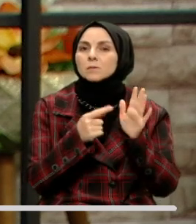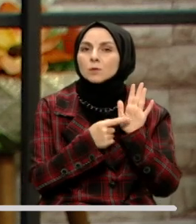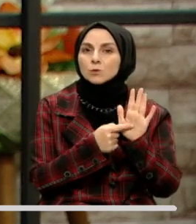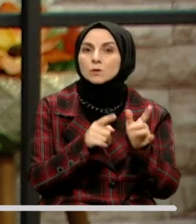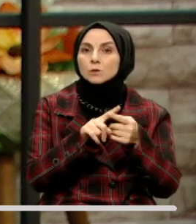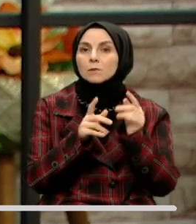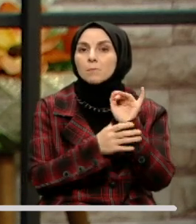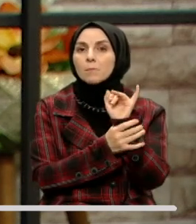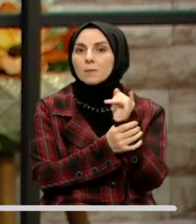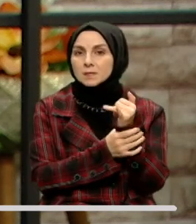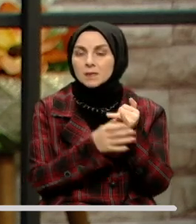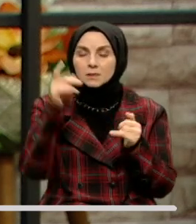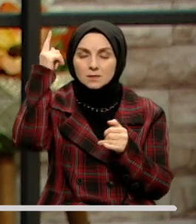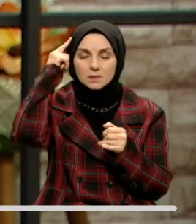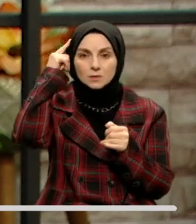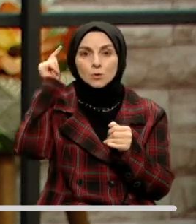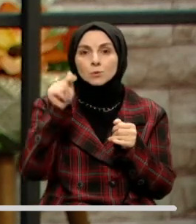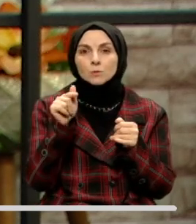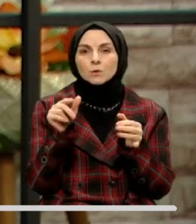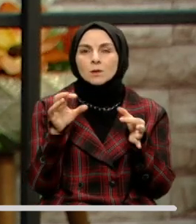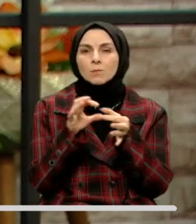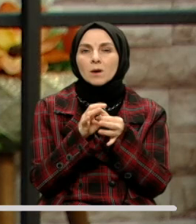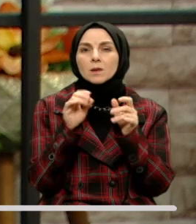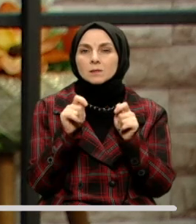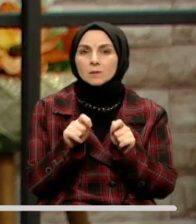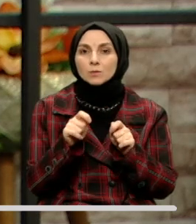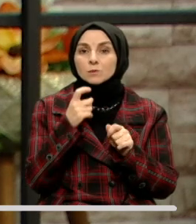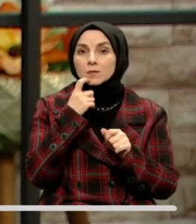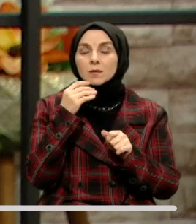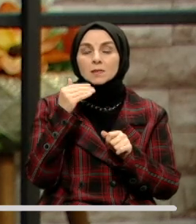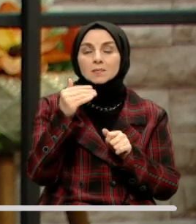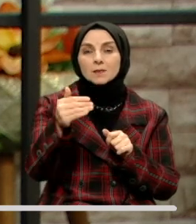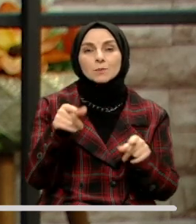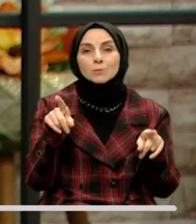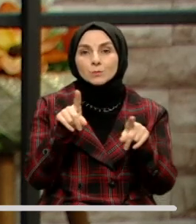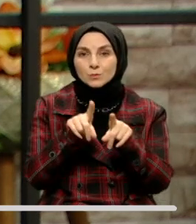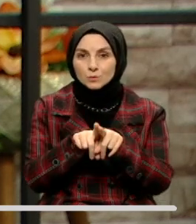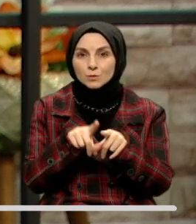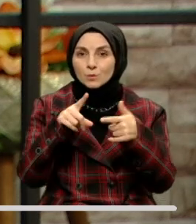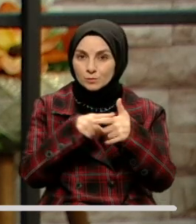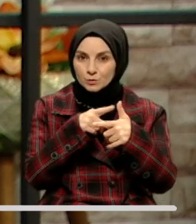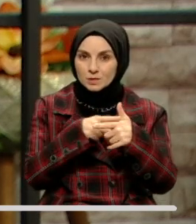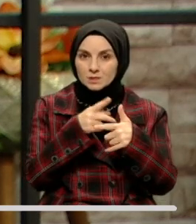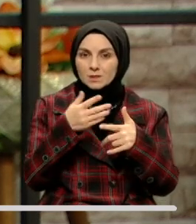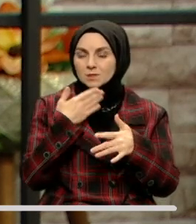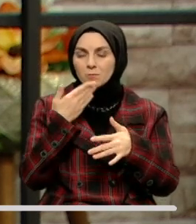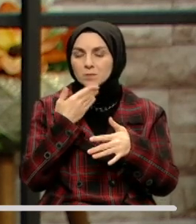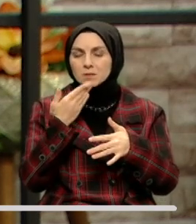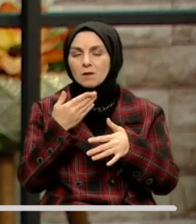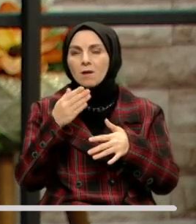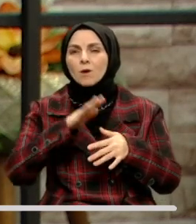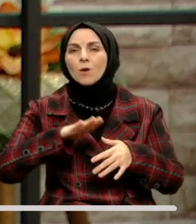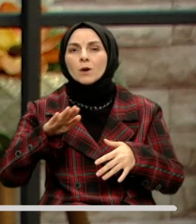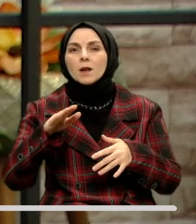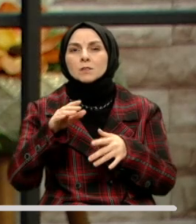kadar birbiriyle örtüşüyor? Bunları bağlantılandırıyoruz. Geleceğimle buluşuyorum'da da mesela öğrencimiz eczacılık okumak istiyor.